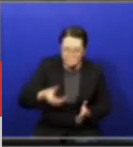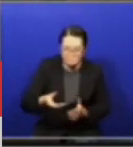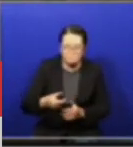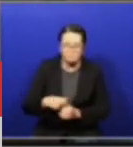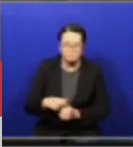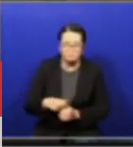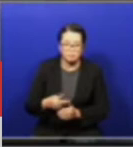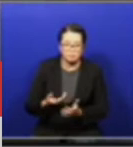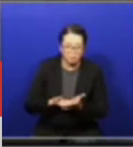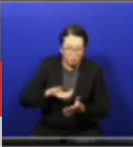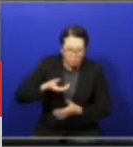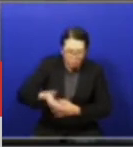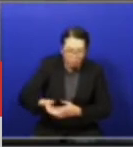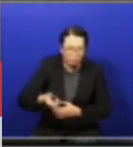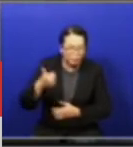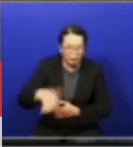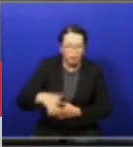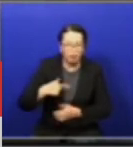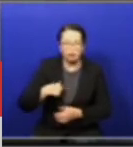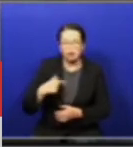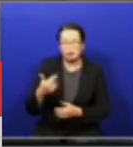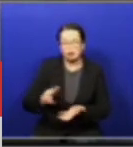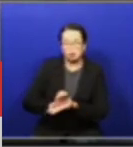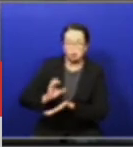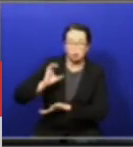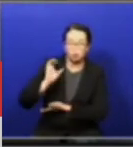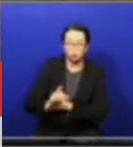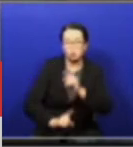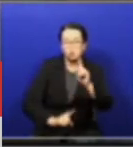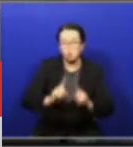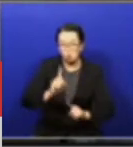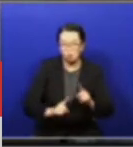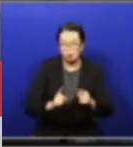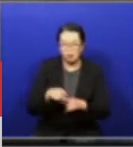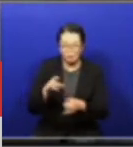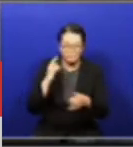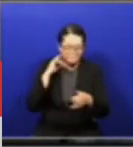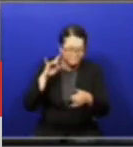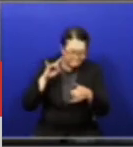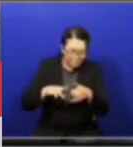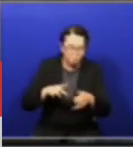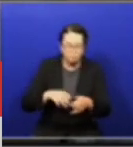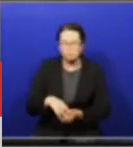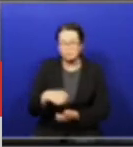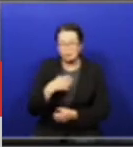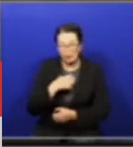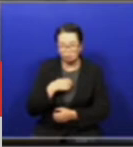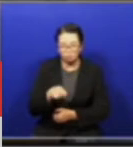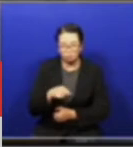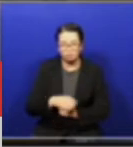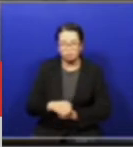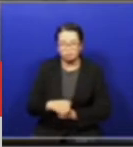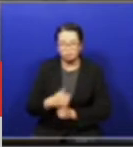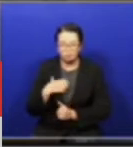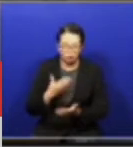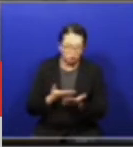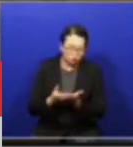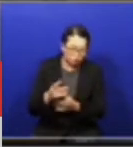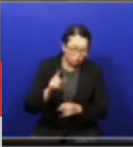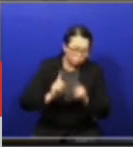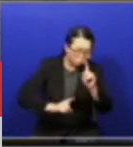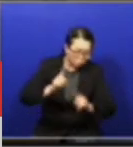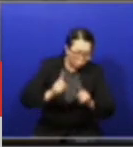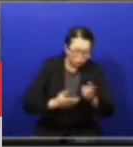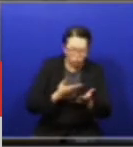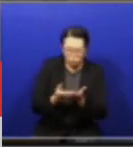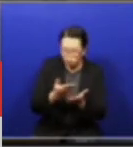มีเงินเอาออกมาไม่ได้แต่เอาไปเล่นหุ้น ก็เล่นหุ้นนะซื้อหุ้นพันธบัตรซื้อหุ้นบริษัทอสังหาริมทรัพย์ซื้อหุ้